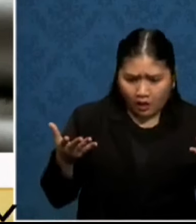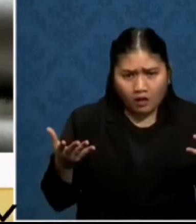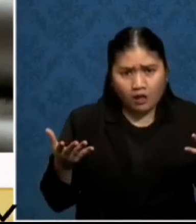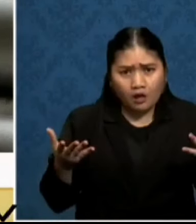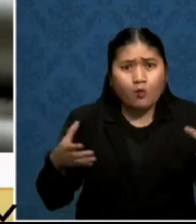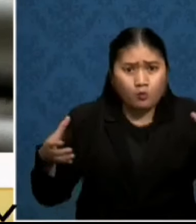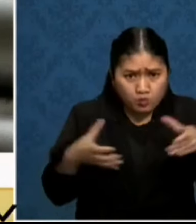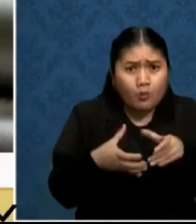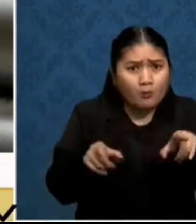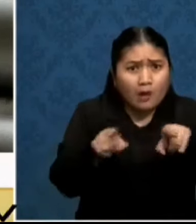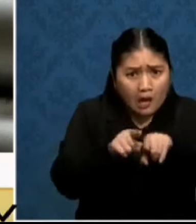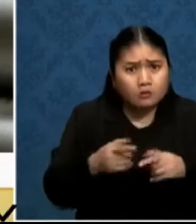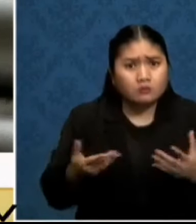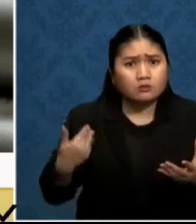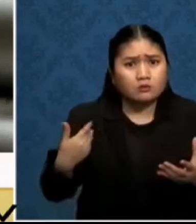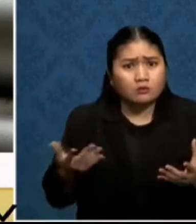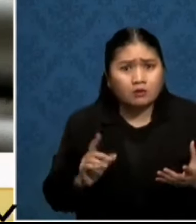ม